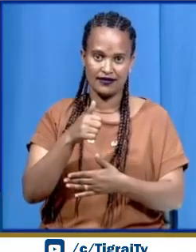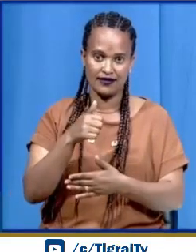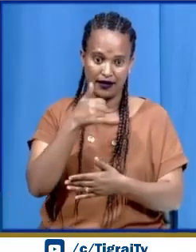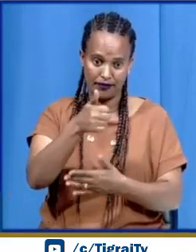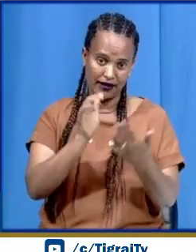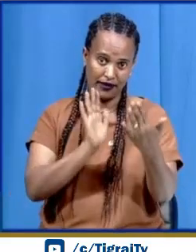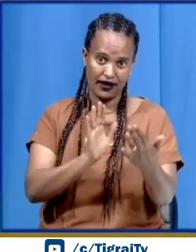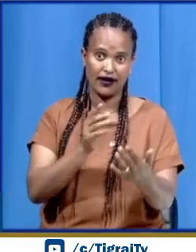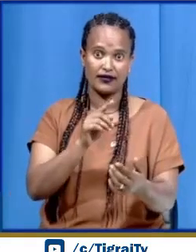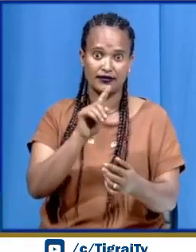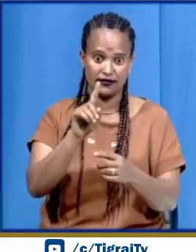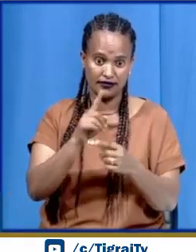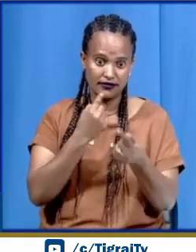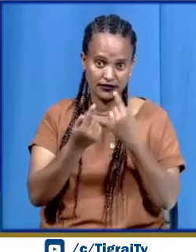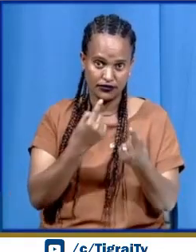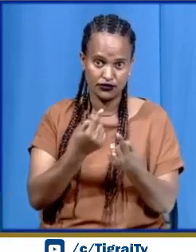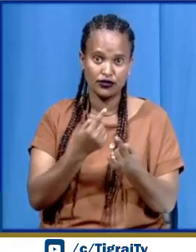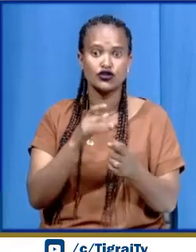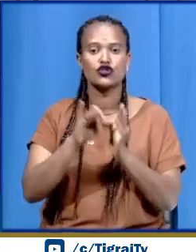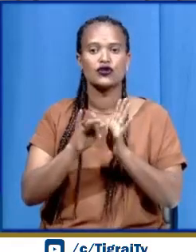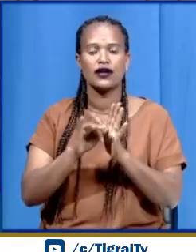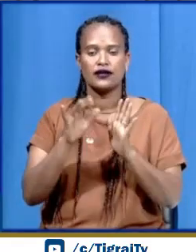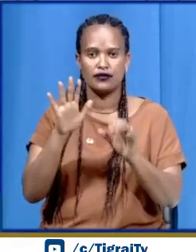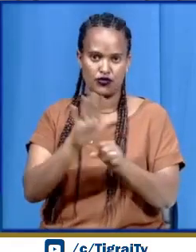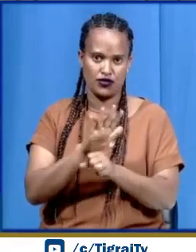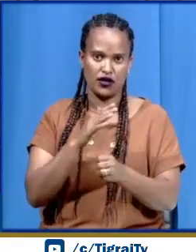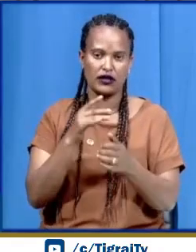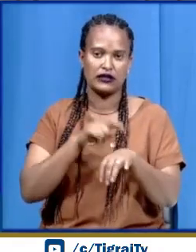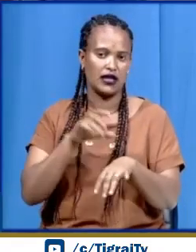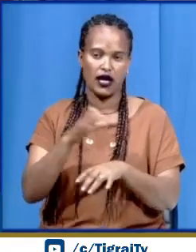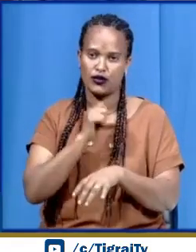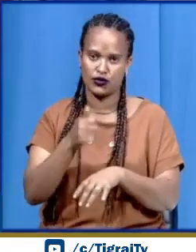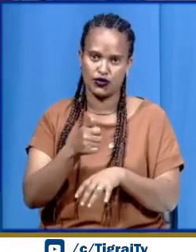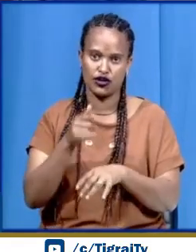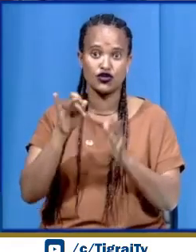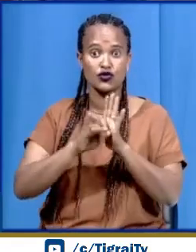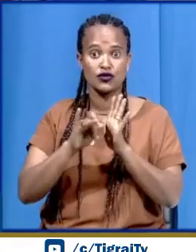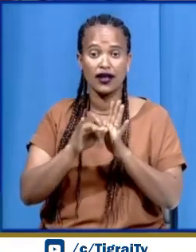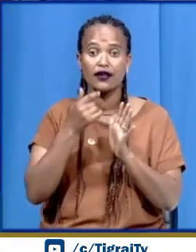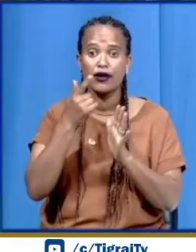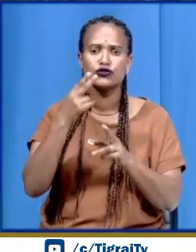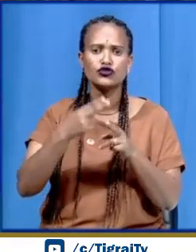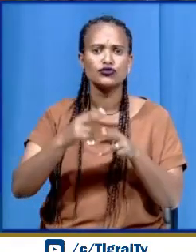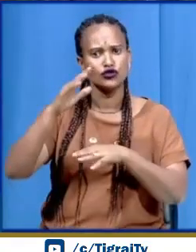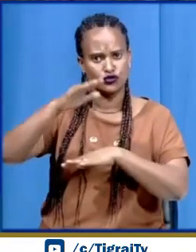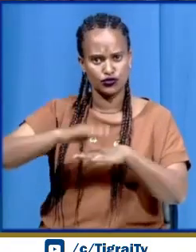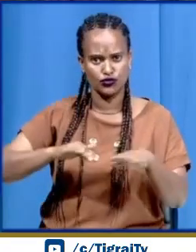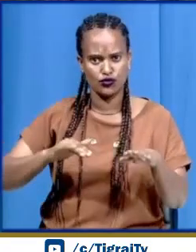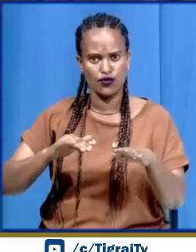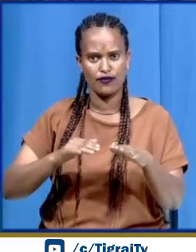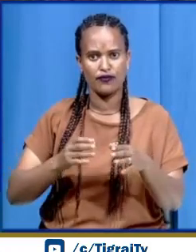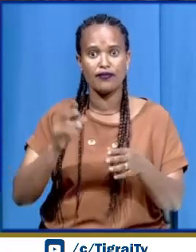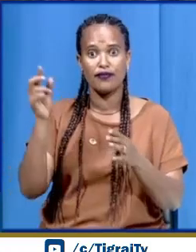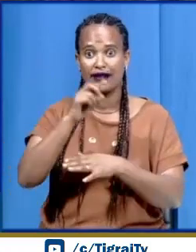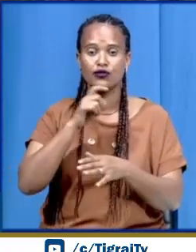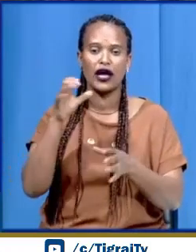ድማ ጀኖሳይድ እዩ ኢልካ ንምድምዳም ግዜ እውን ኣይመወሰደሎም ማለት እዩ ጀኖሳይድ ተባሂሉ ብሽሙ ክፅውዕዎ መዓልትታት